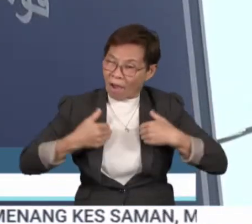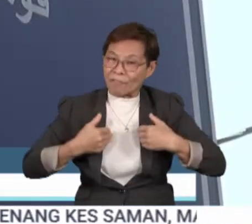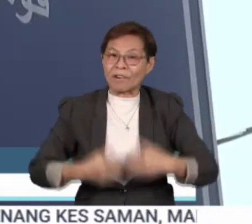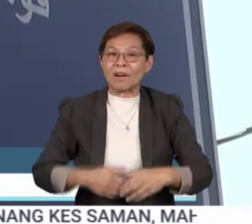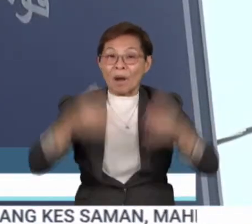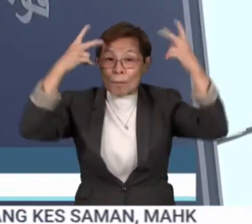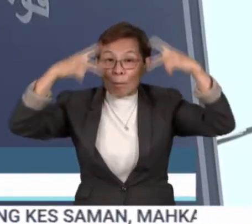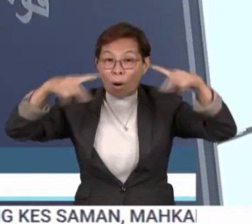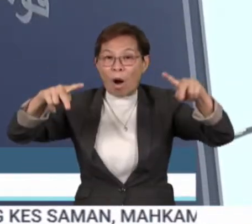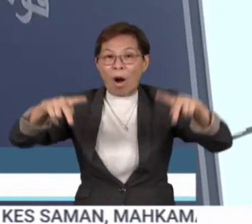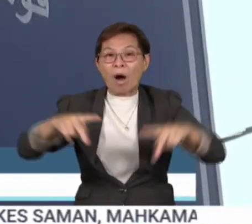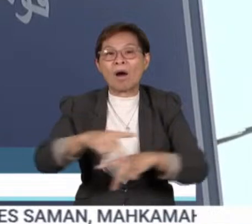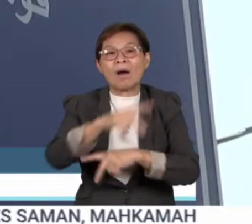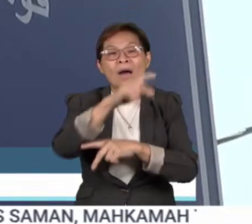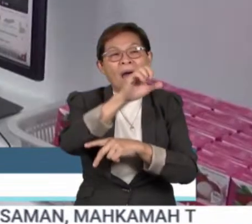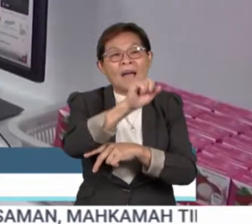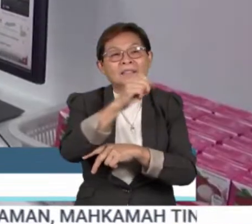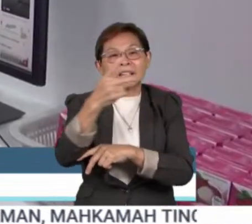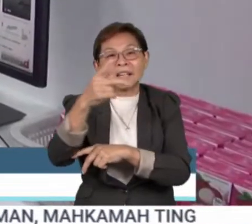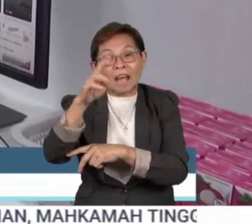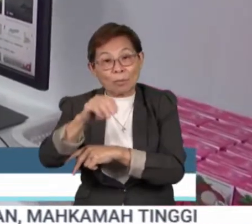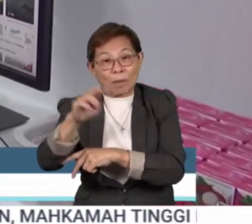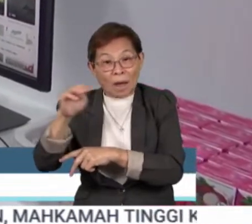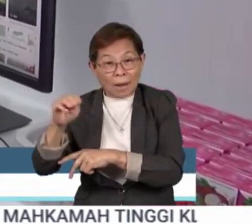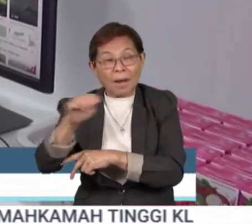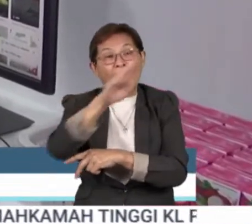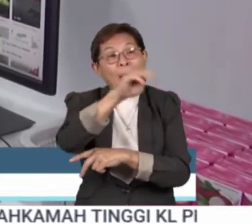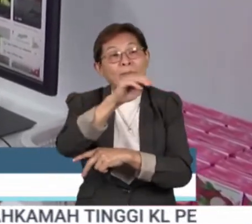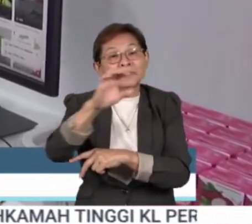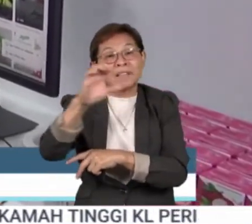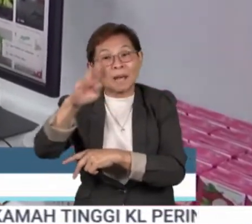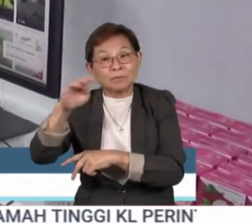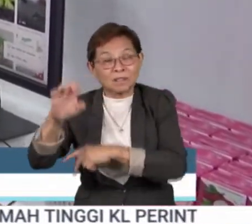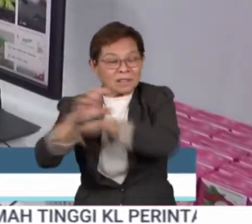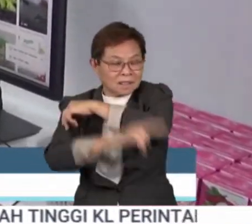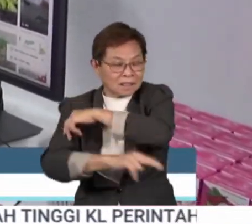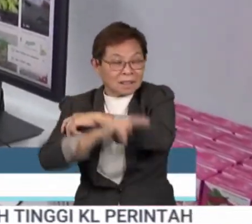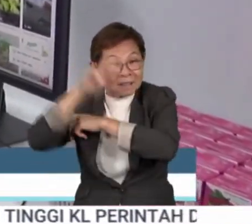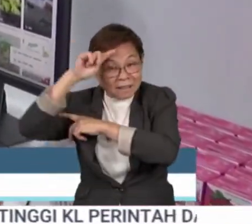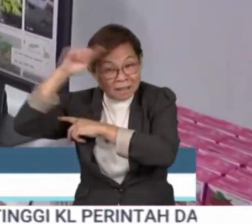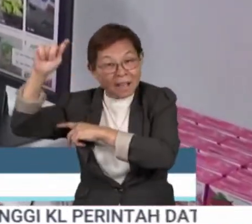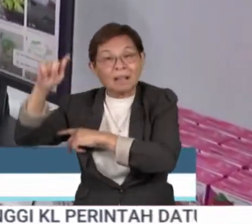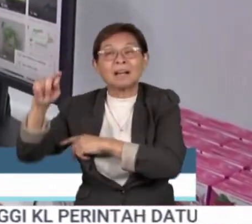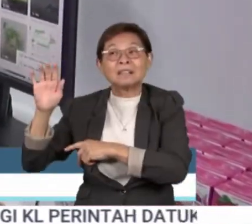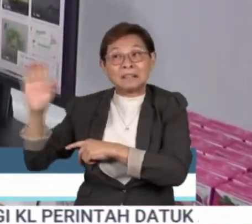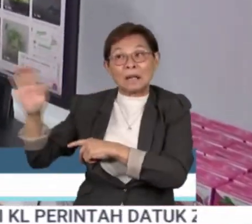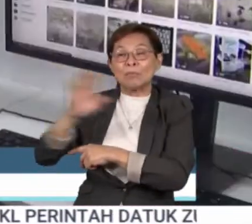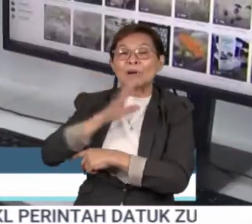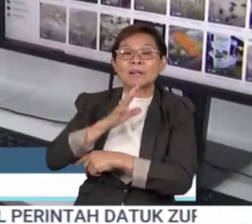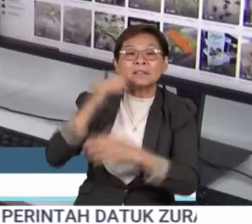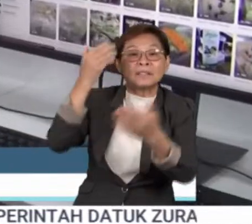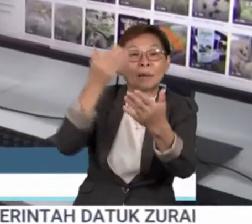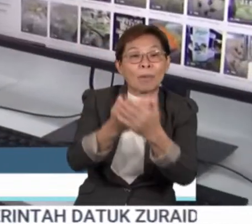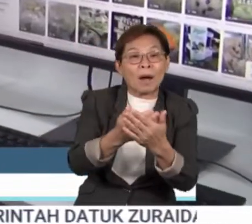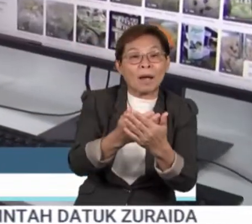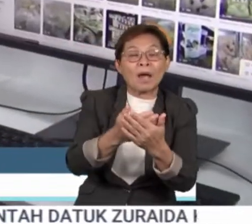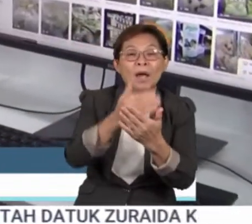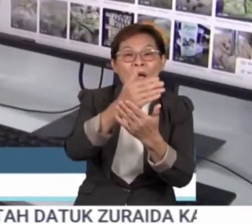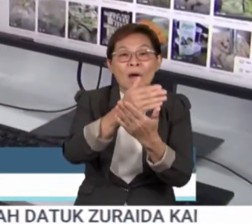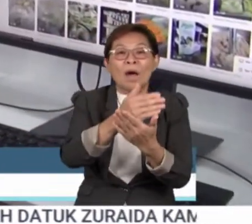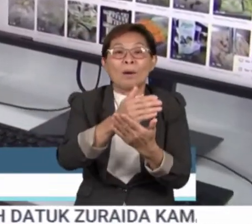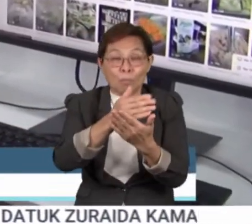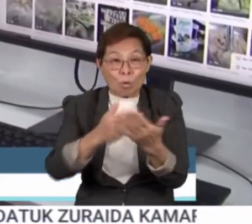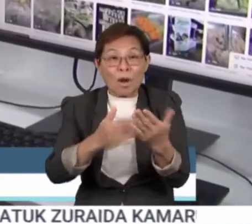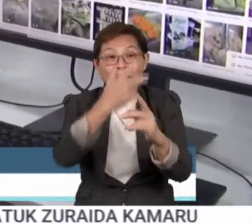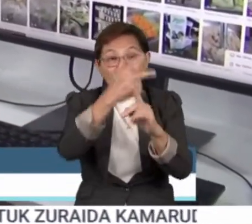Menurut pengarah Suruhanjaya Komunikasi dan Multimedia MCMC Negeri Terengganu, Zahari Ismail, setakat suku pertama tahun